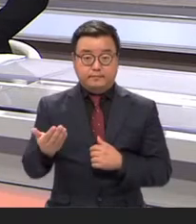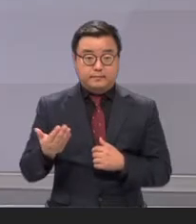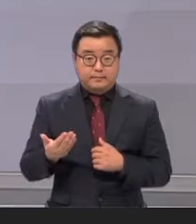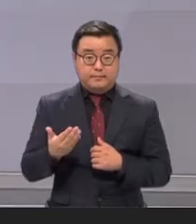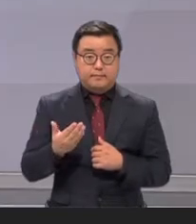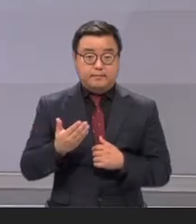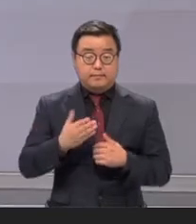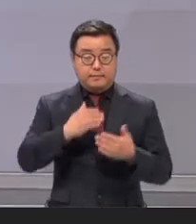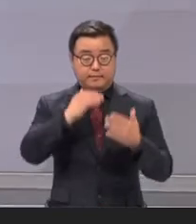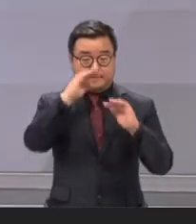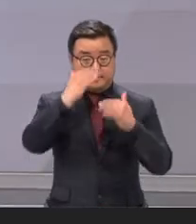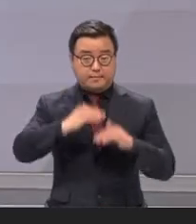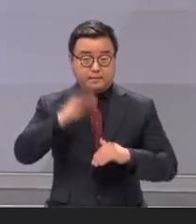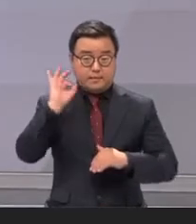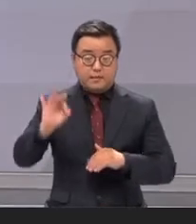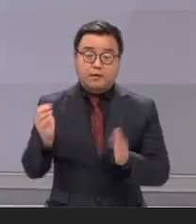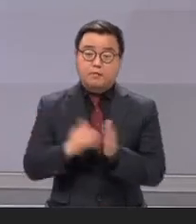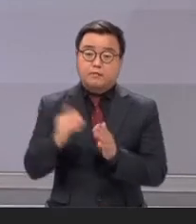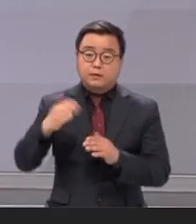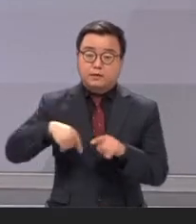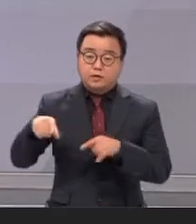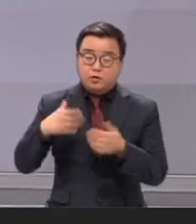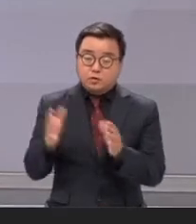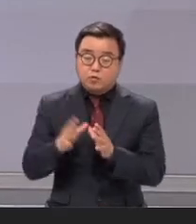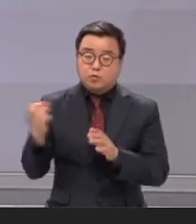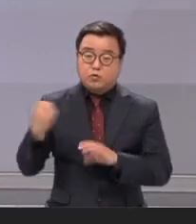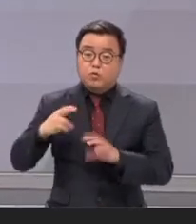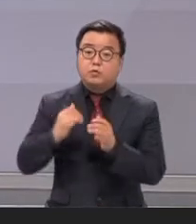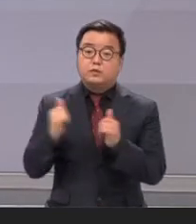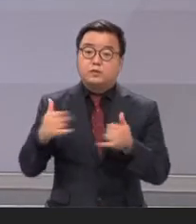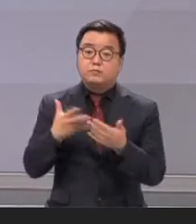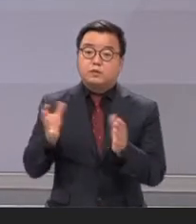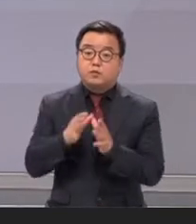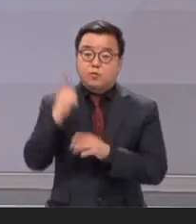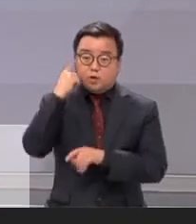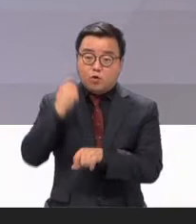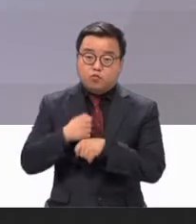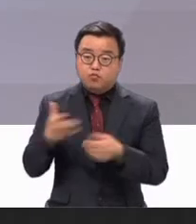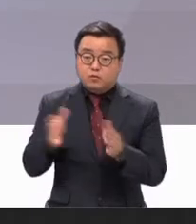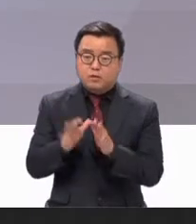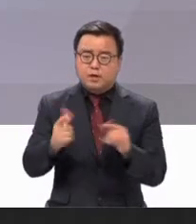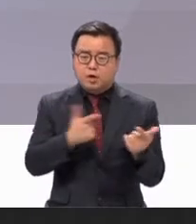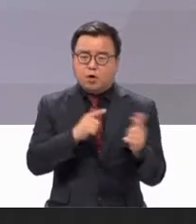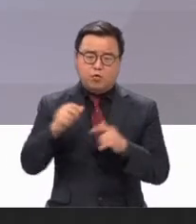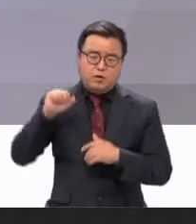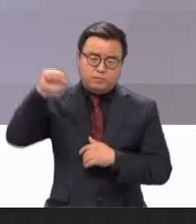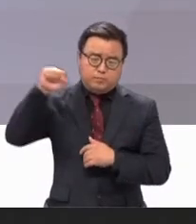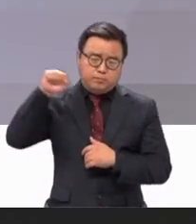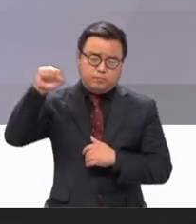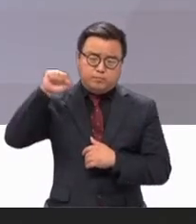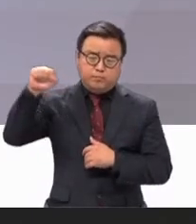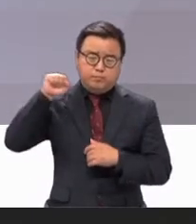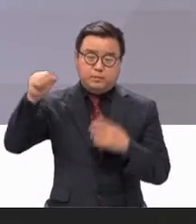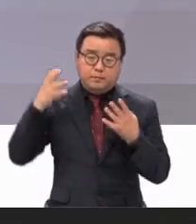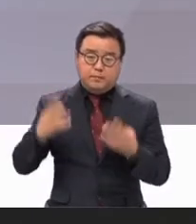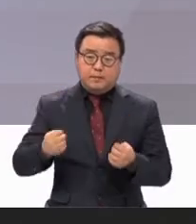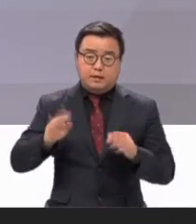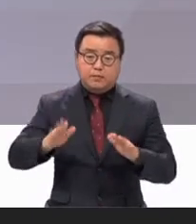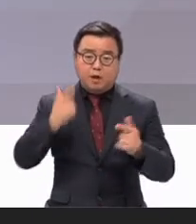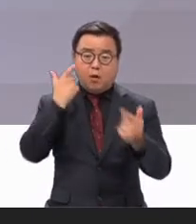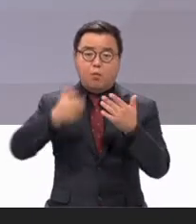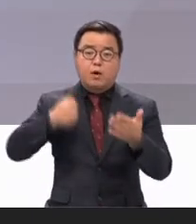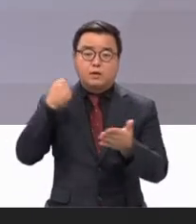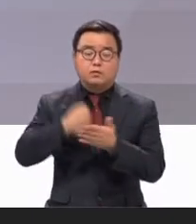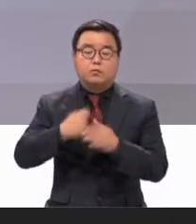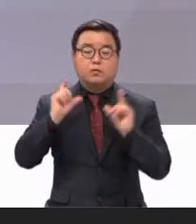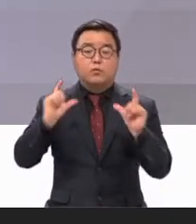기사에서도 봤습니다만 정치권은 물론이고요. 시민들과 또 학계 등의 집회와 시위가 이어지고 있습니다. 먼저 확정고시가 뭔지 좀